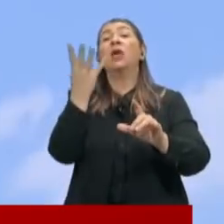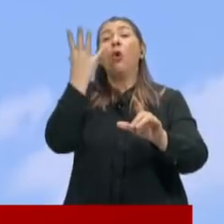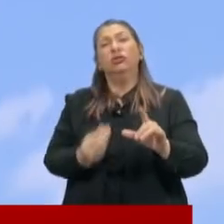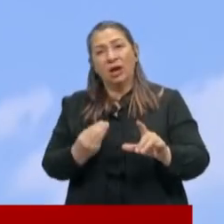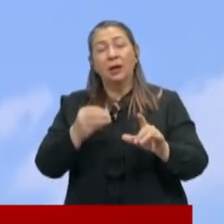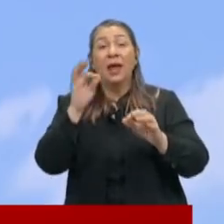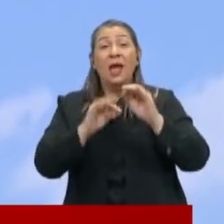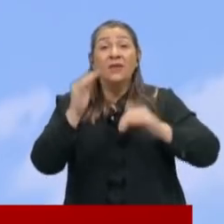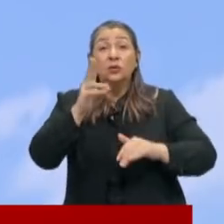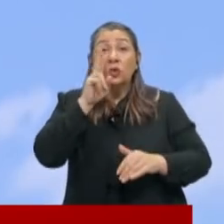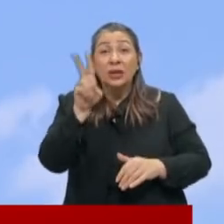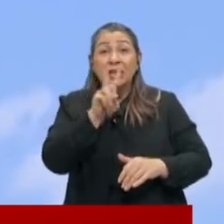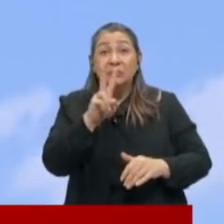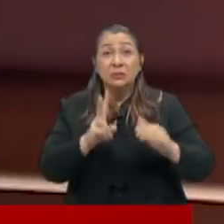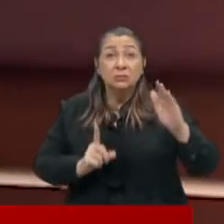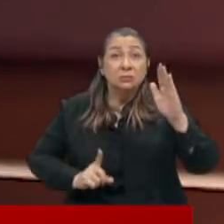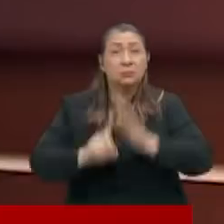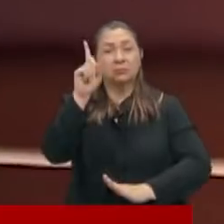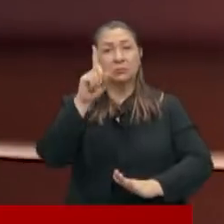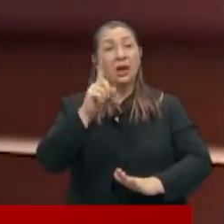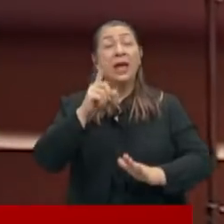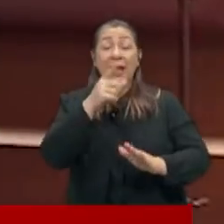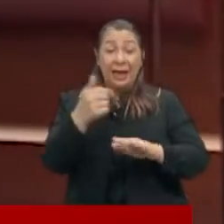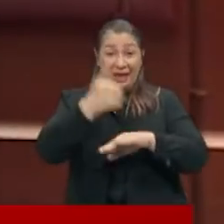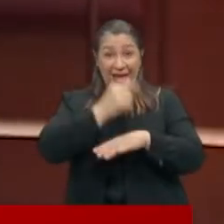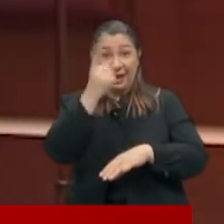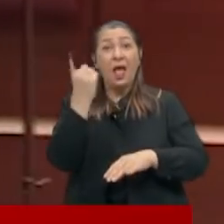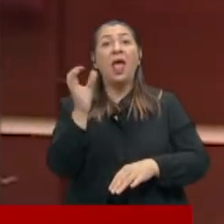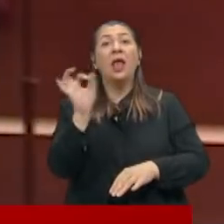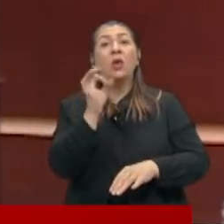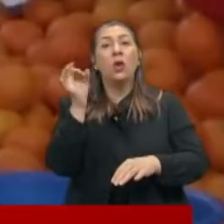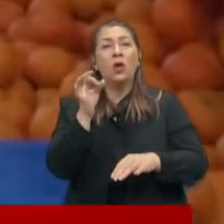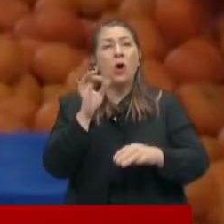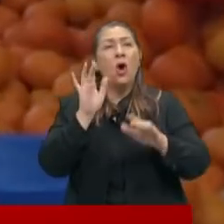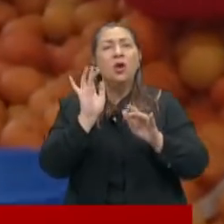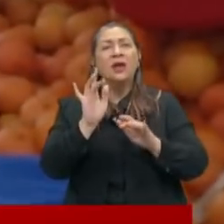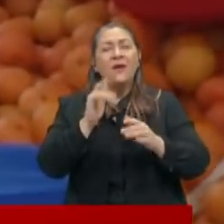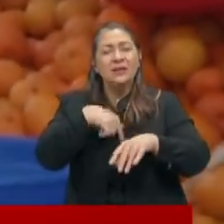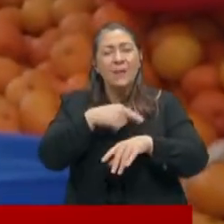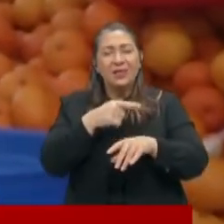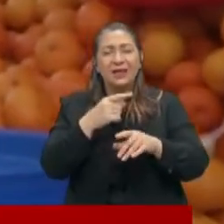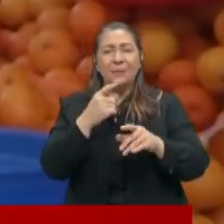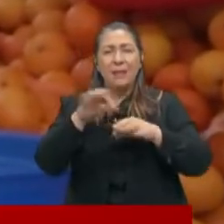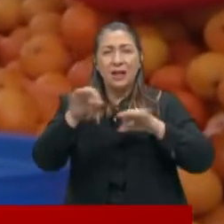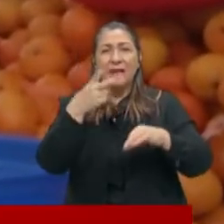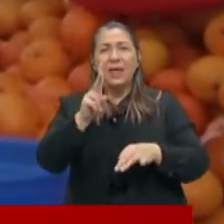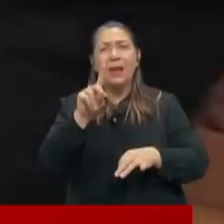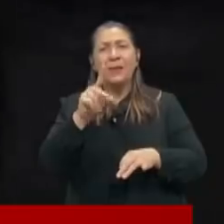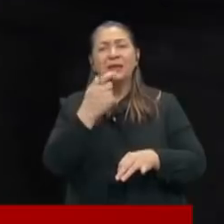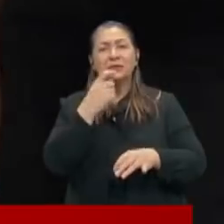Enflasyon son 20 yılın zirvesine çıktı. İktidarın Eylül ayında yayınladığı orta vadeli planda 2021 yılı